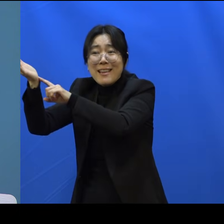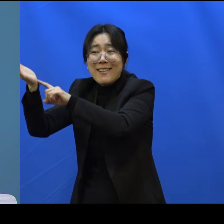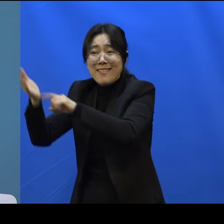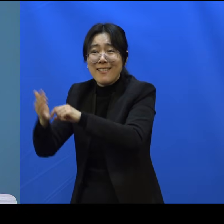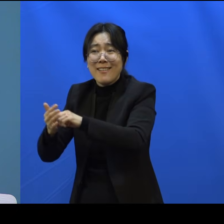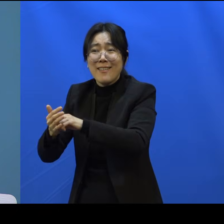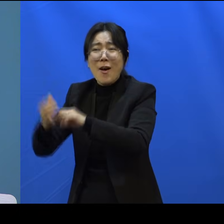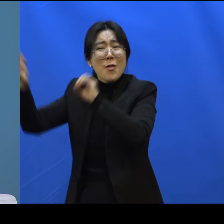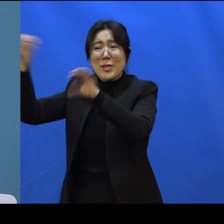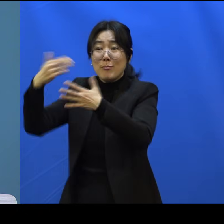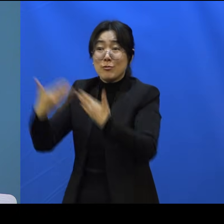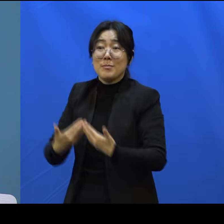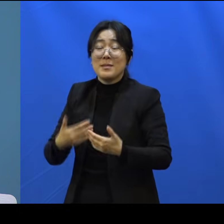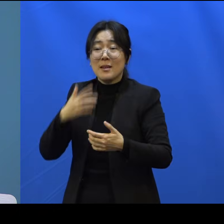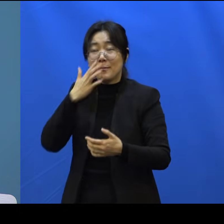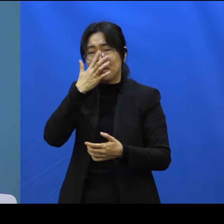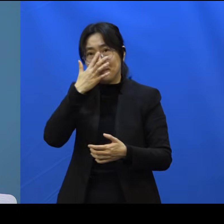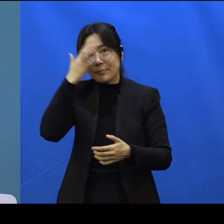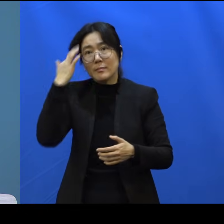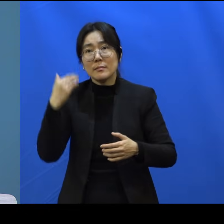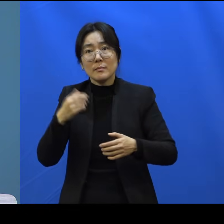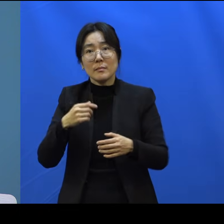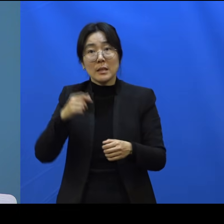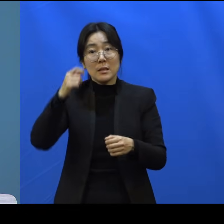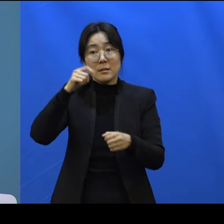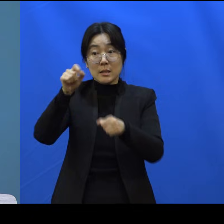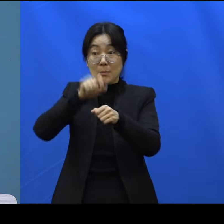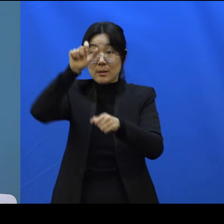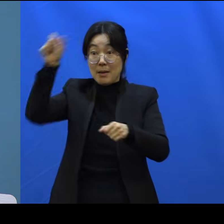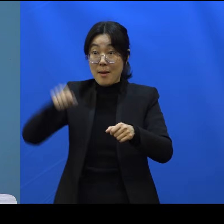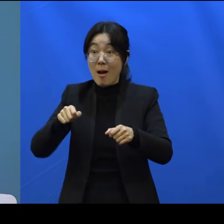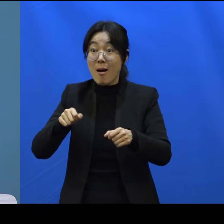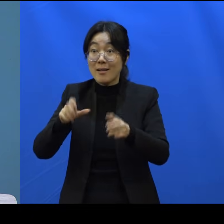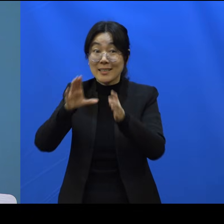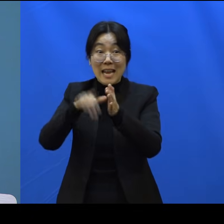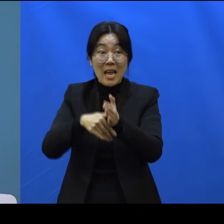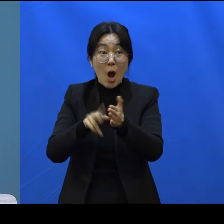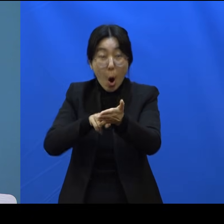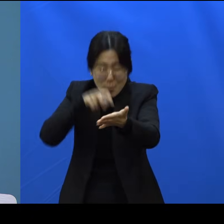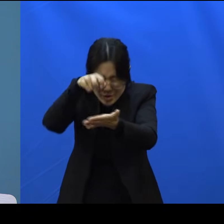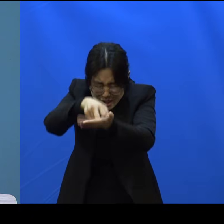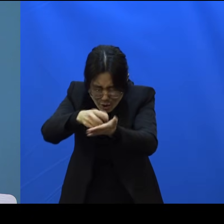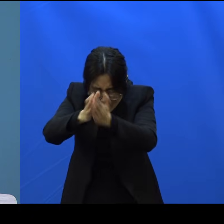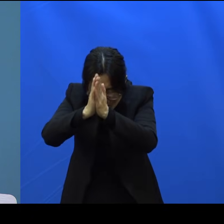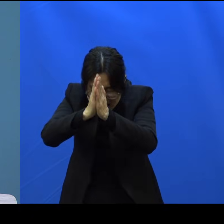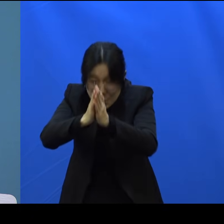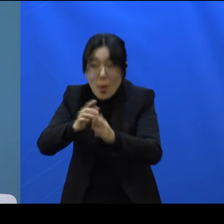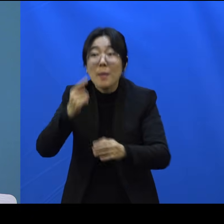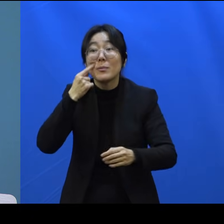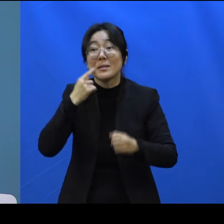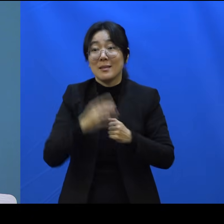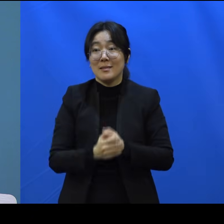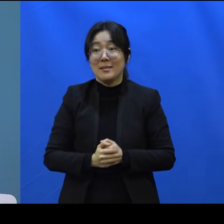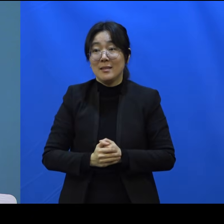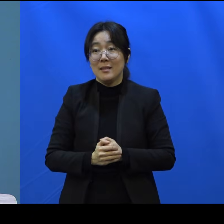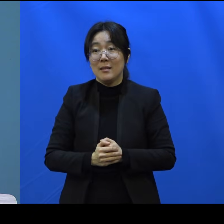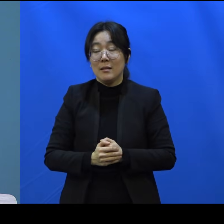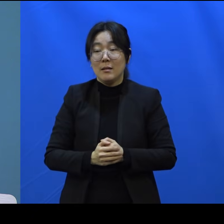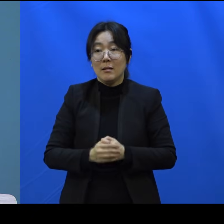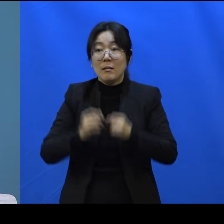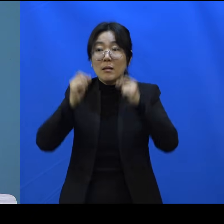새벽에 여러분들 엎드려 기도해보세요. 성령께 의탁해보세요. 지혜를 얼마나 주시는지, 말씀을 얼마나 깨우쳐 주시는지.